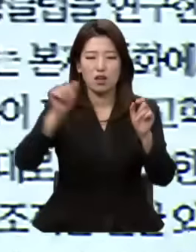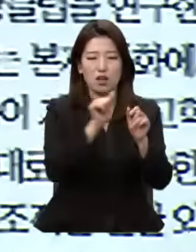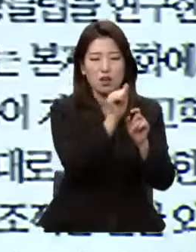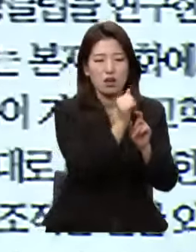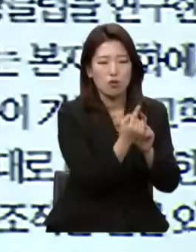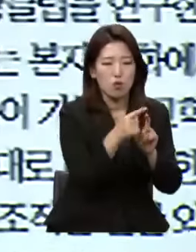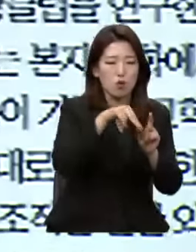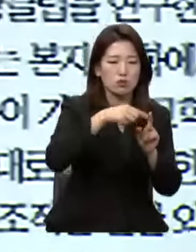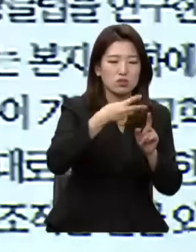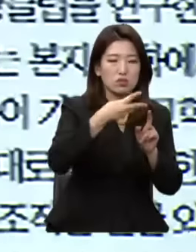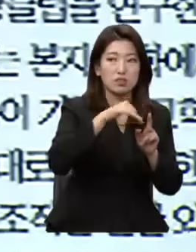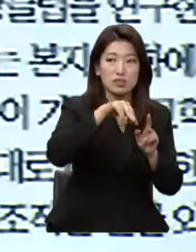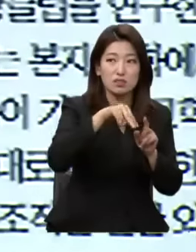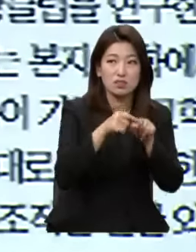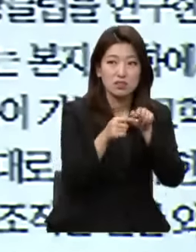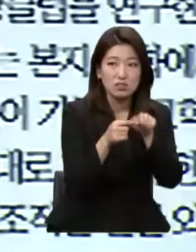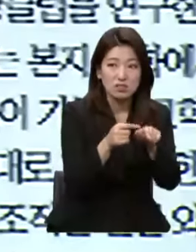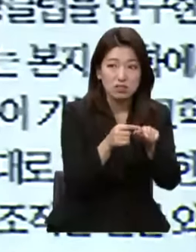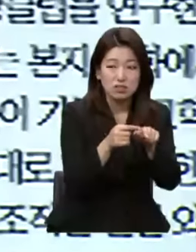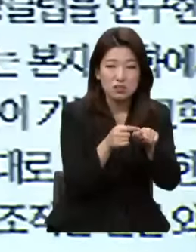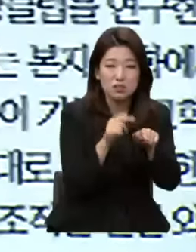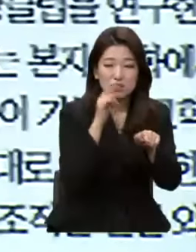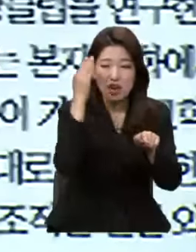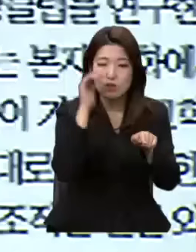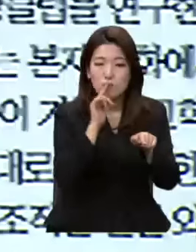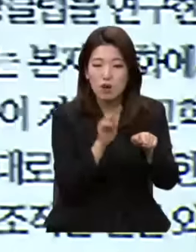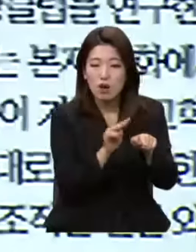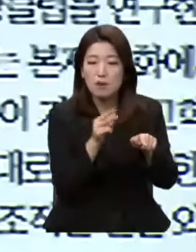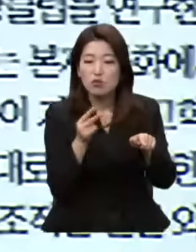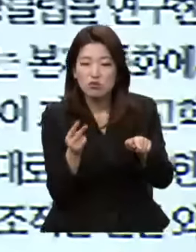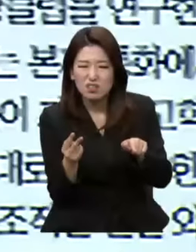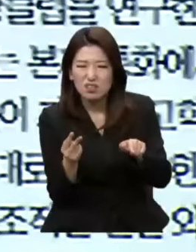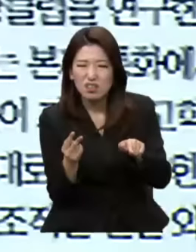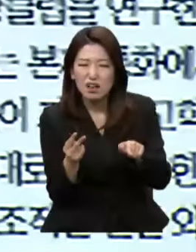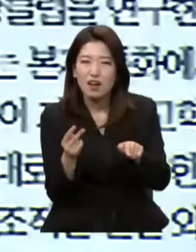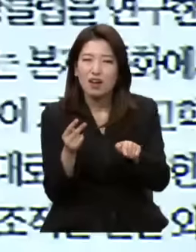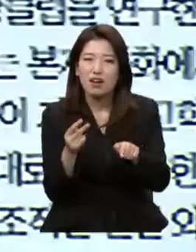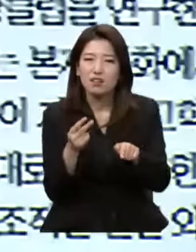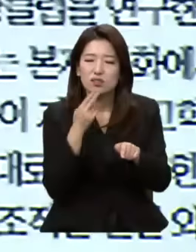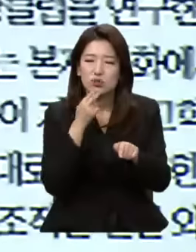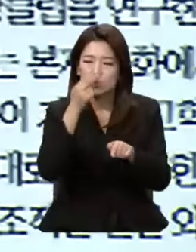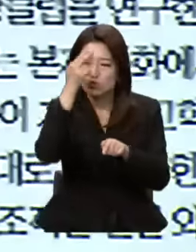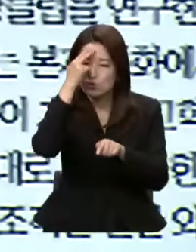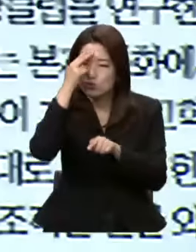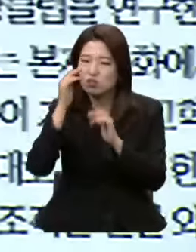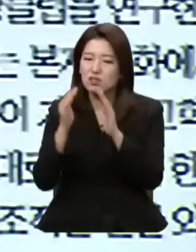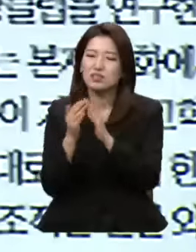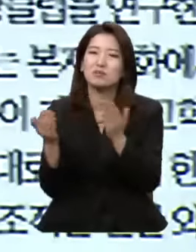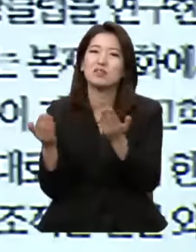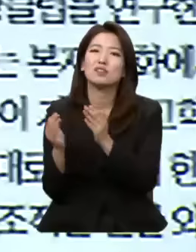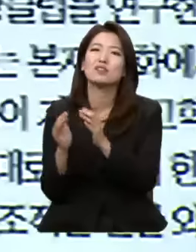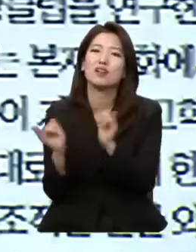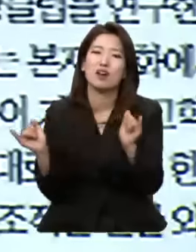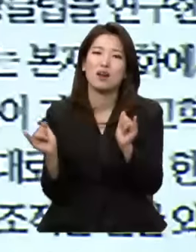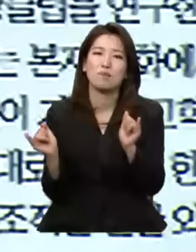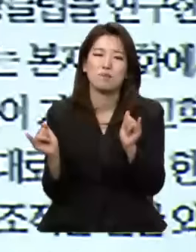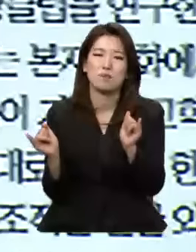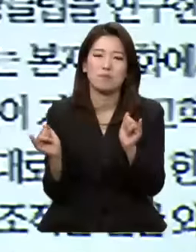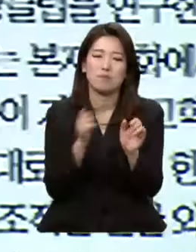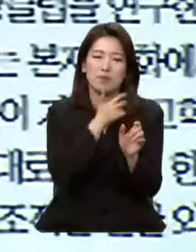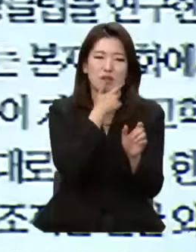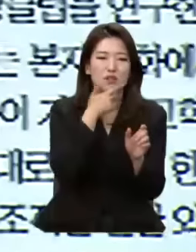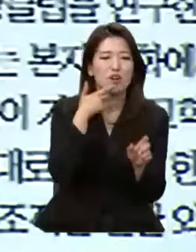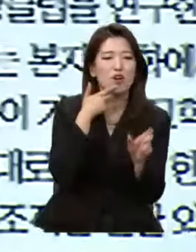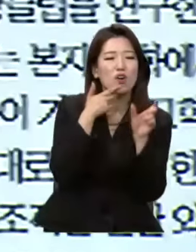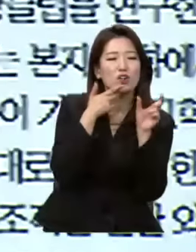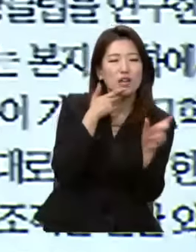호스티스 말은 유흥업소에 종사하는 분들을이이 지층을 하는 건데 그렇게 번역을 하다 보니까 어감에서